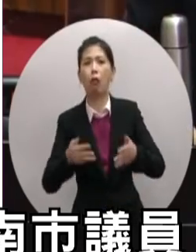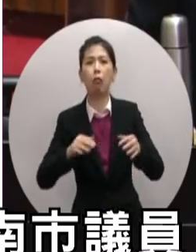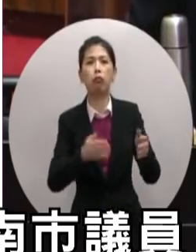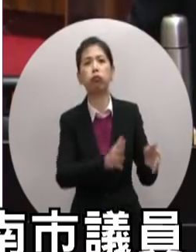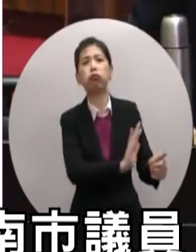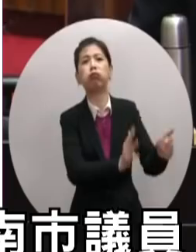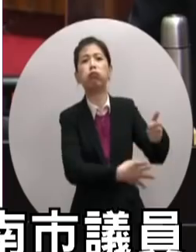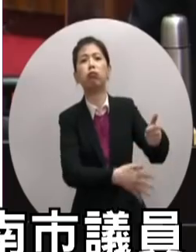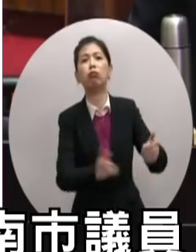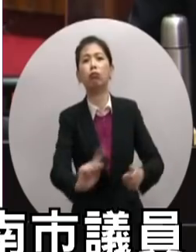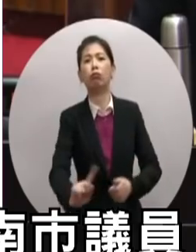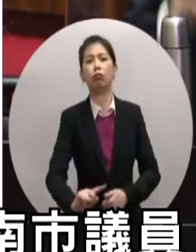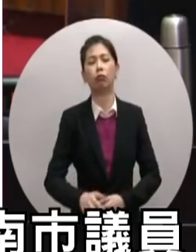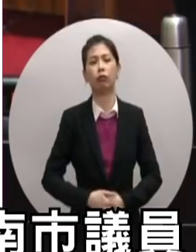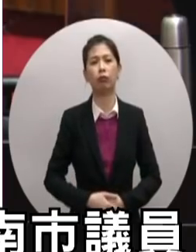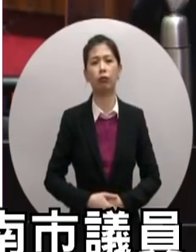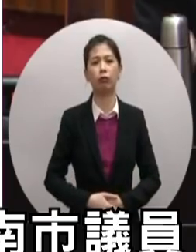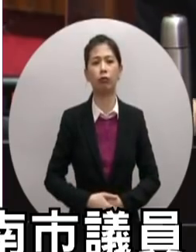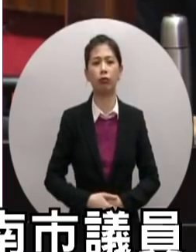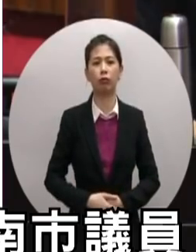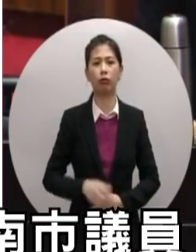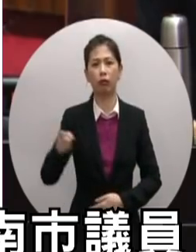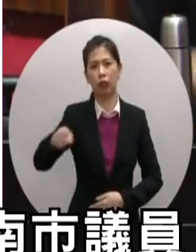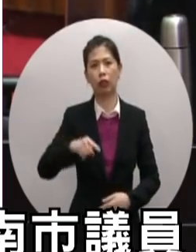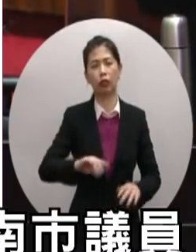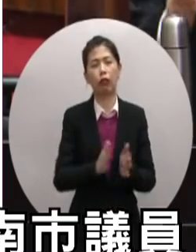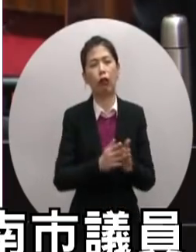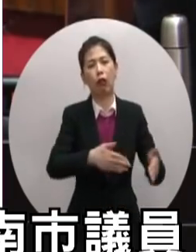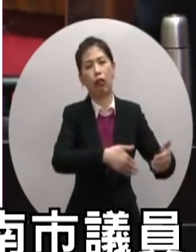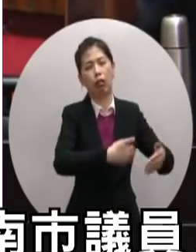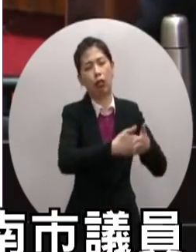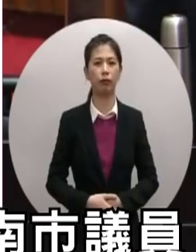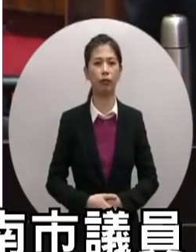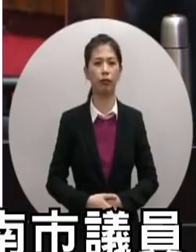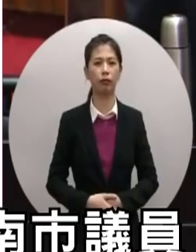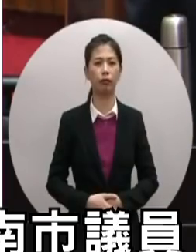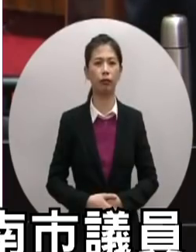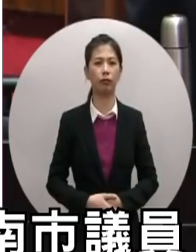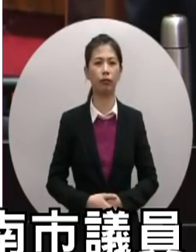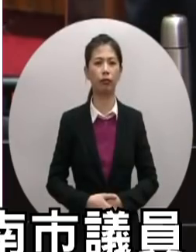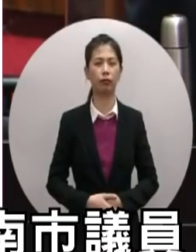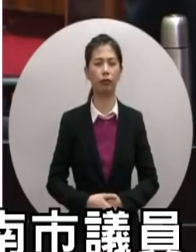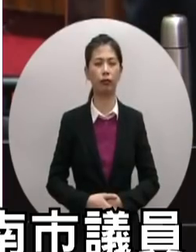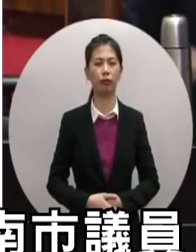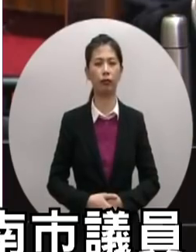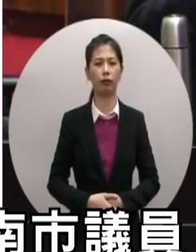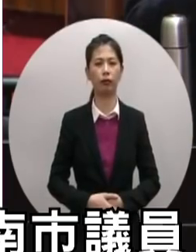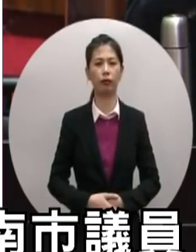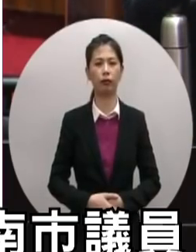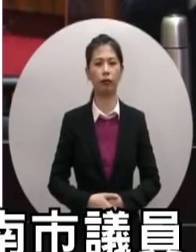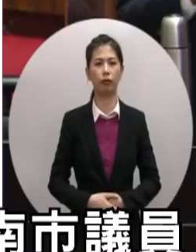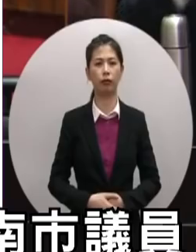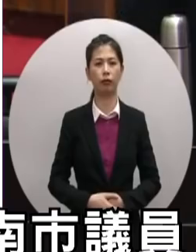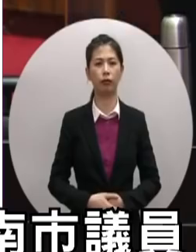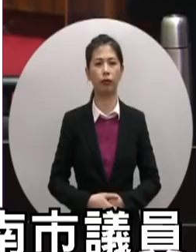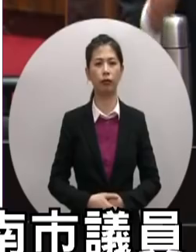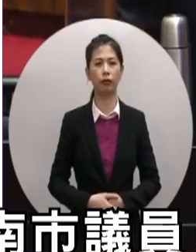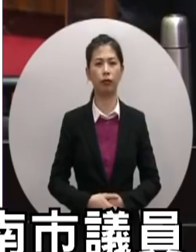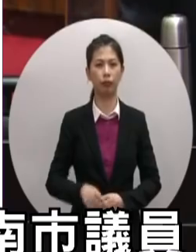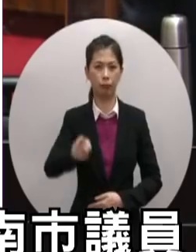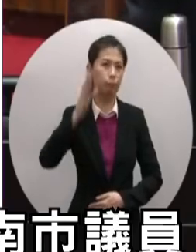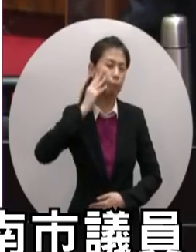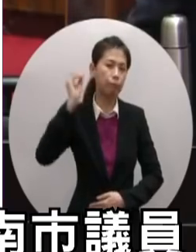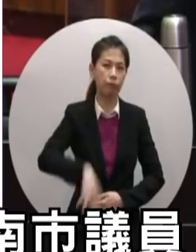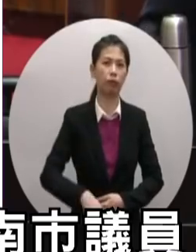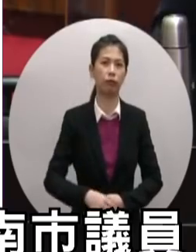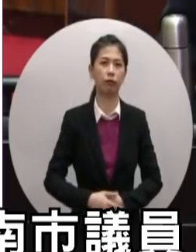克兰，讲两日要甲砍掉伊妈叔，结果拖到这么七日啊！不是阮安尼呢？啊，你今仔你能不